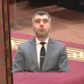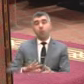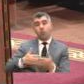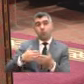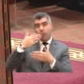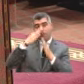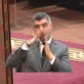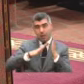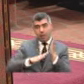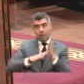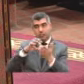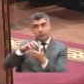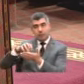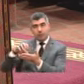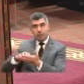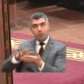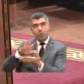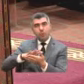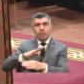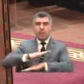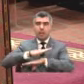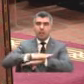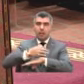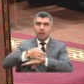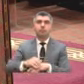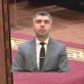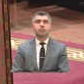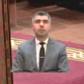الصعيد المحلي من طبيعة الحال باحترام